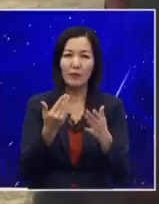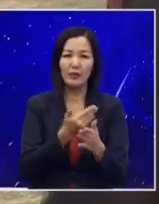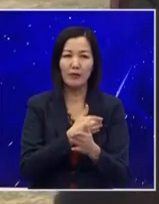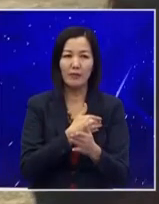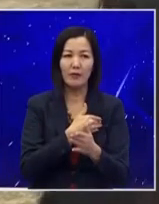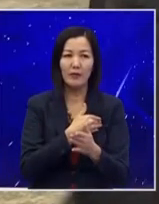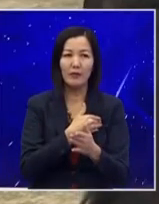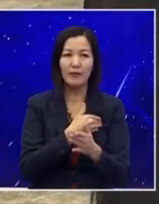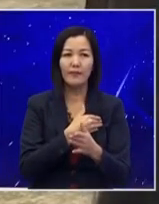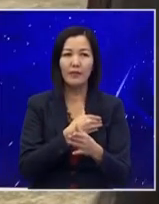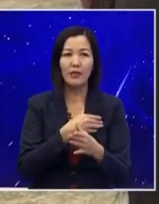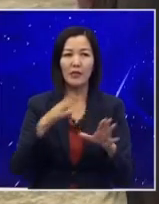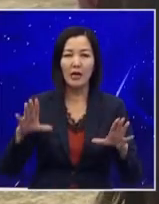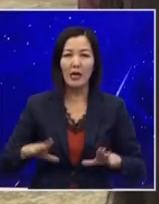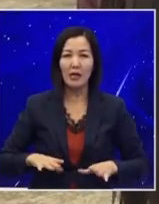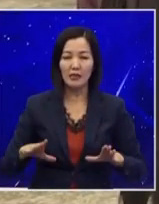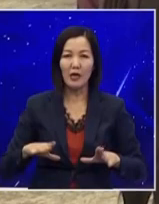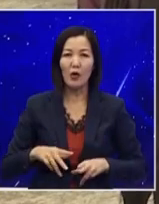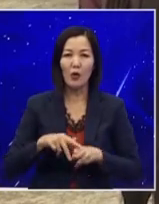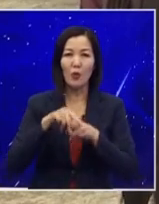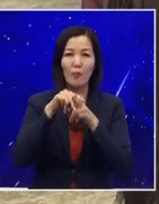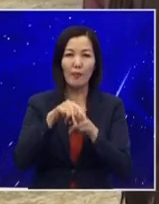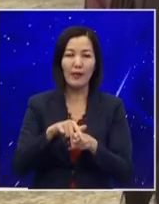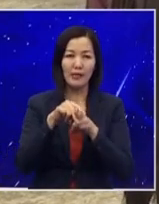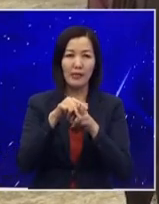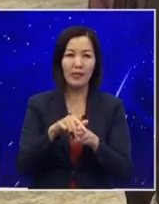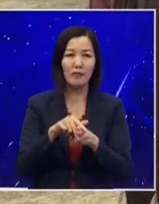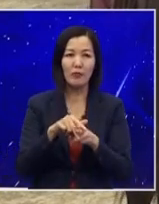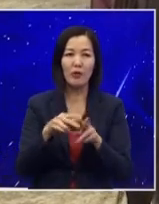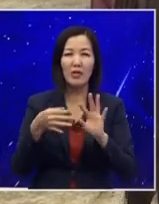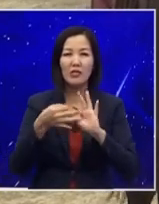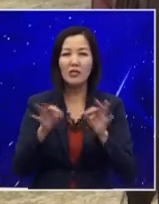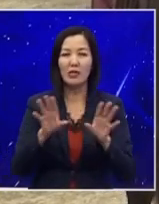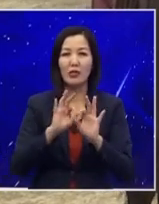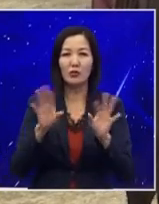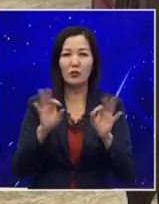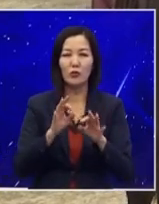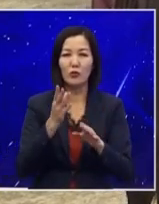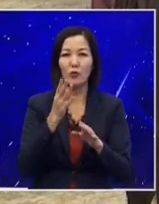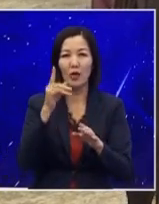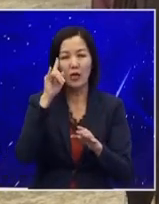Ат мәдениеті бұл тереңінен қозғалатын, түсіндірілетін ұлттың құндылығы.